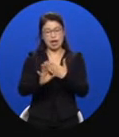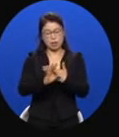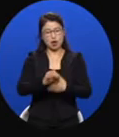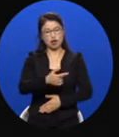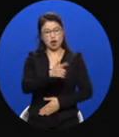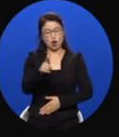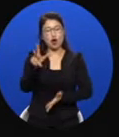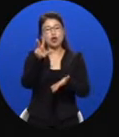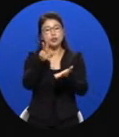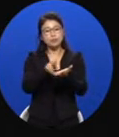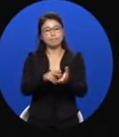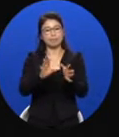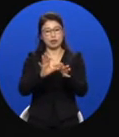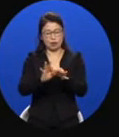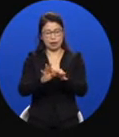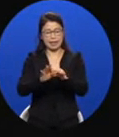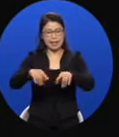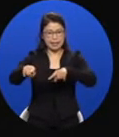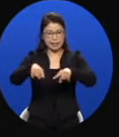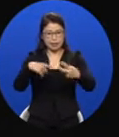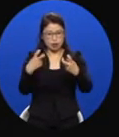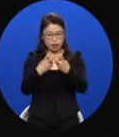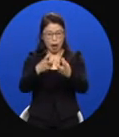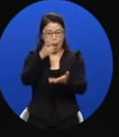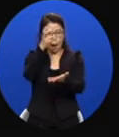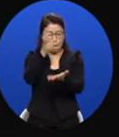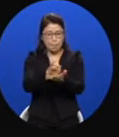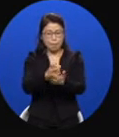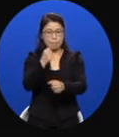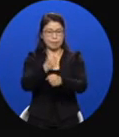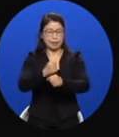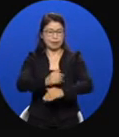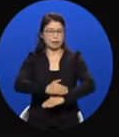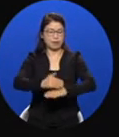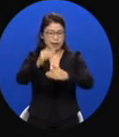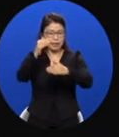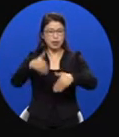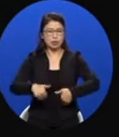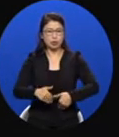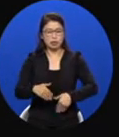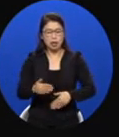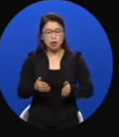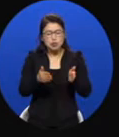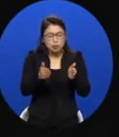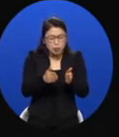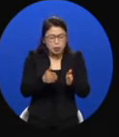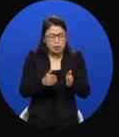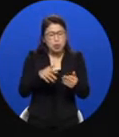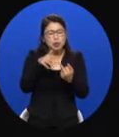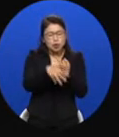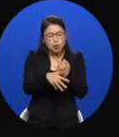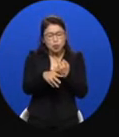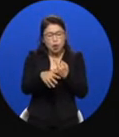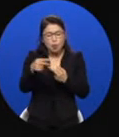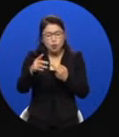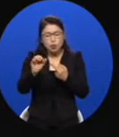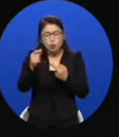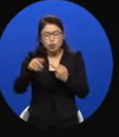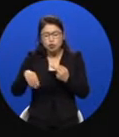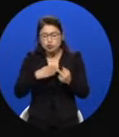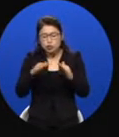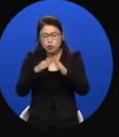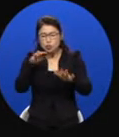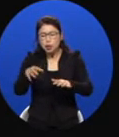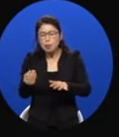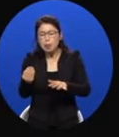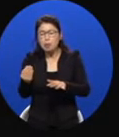대해서 구체적으로 정책적 대안으로 법과 제도로서 만들어내는 거지 우리 지역의 국회의원이 이렇게 해서 우리 동네 사람